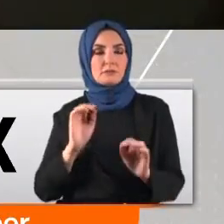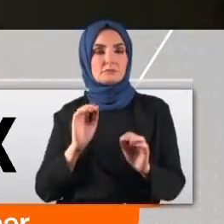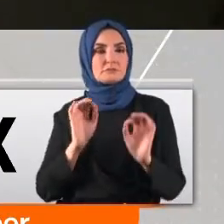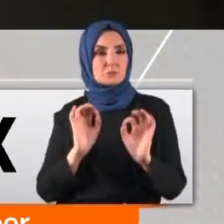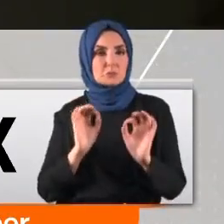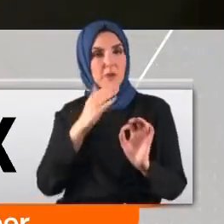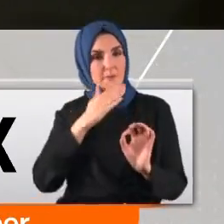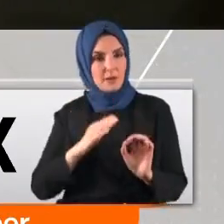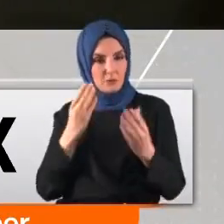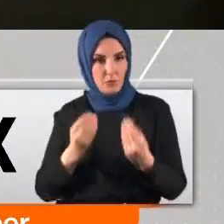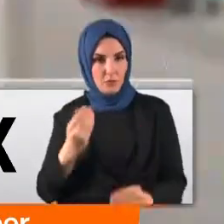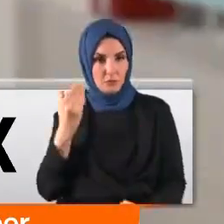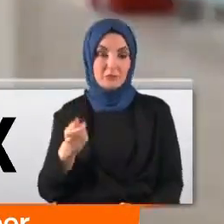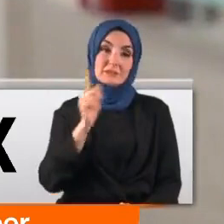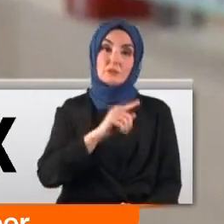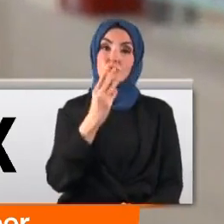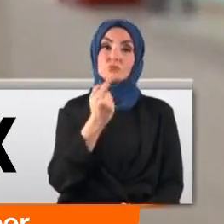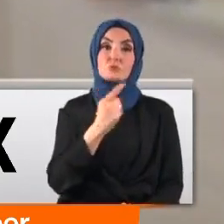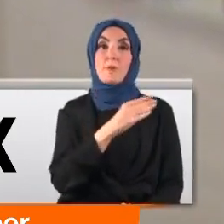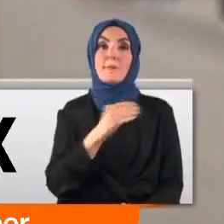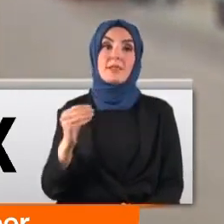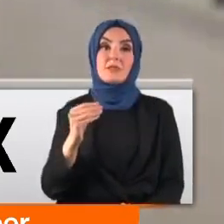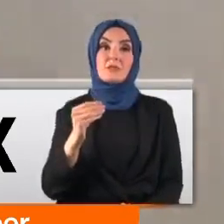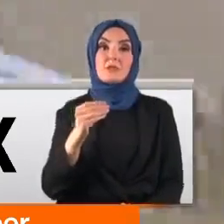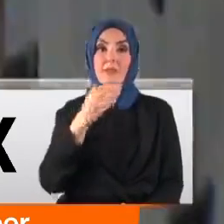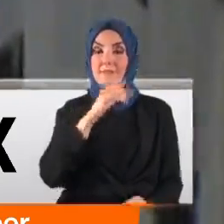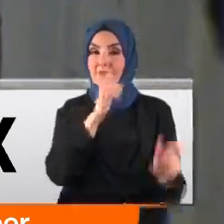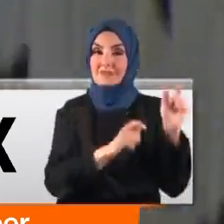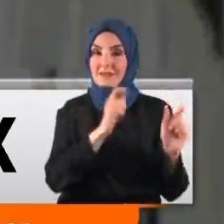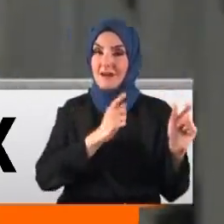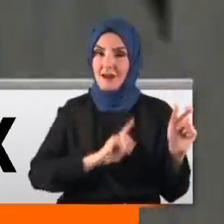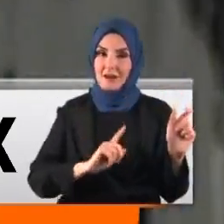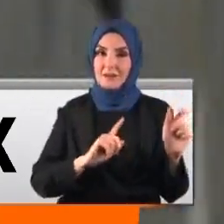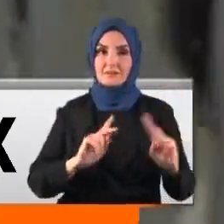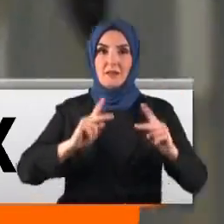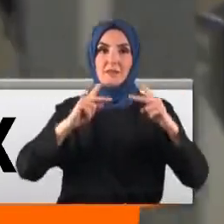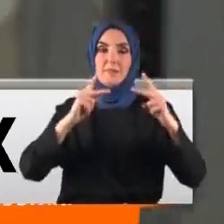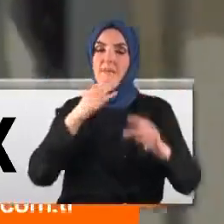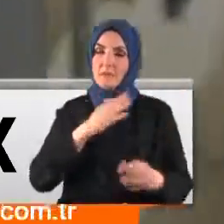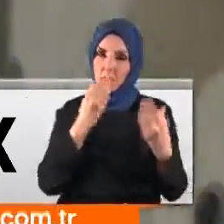kademeli olarak emeklilik hakkı kazanacak. Yaşa takılma sorunu da ortadan kalkmış olacak.